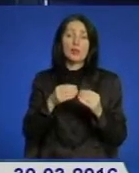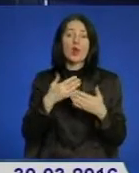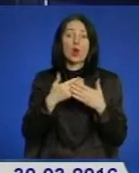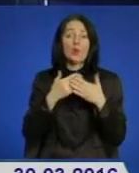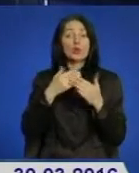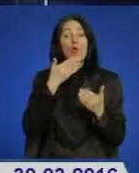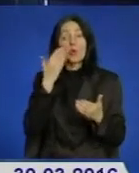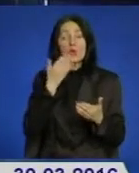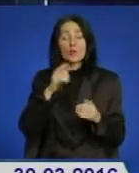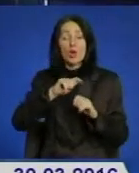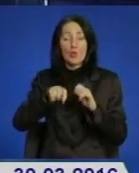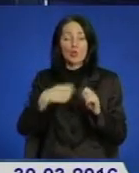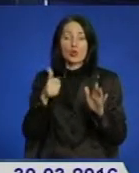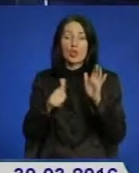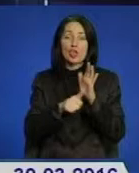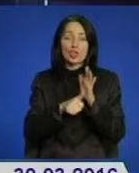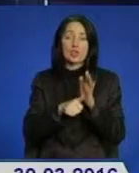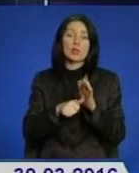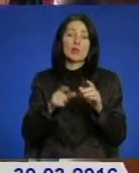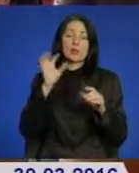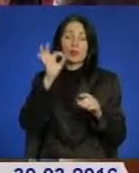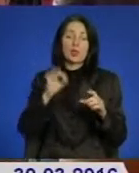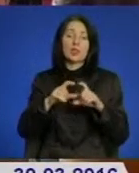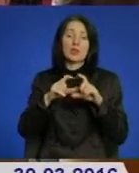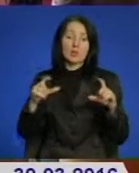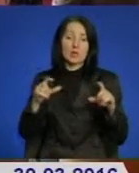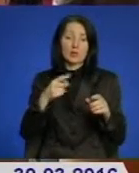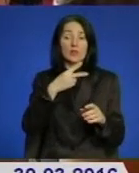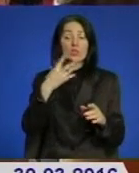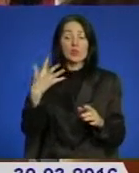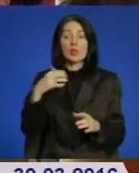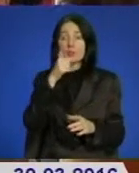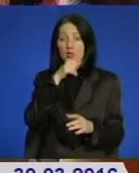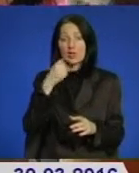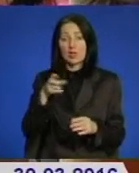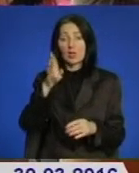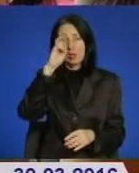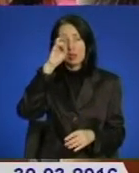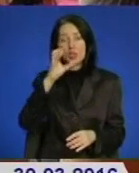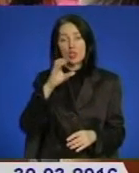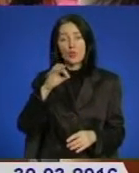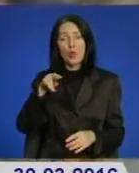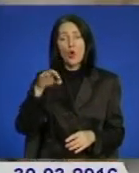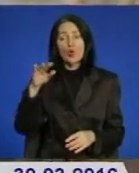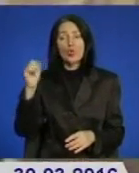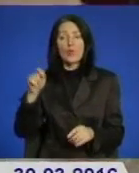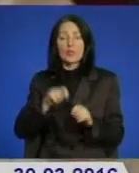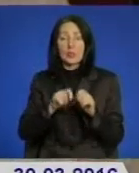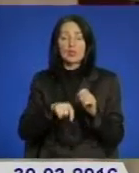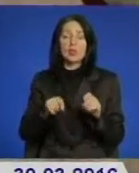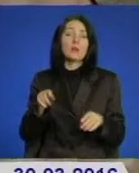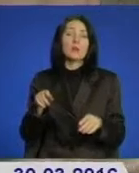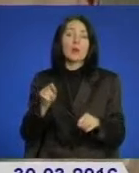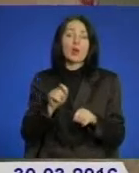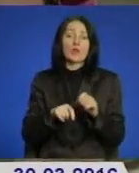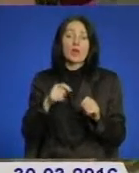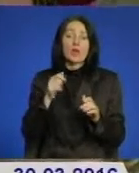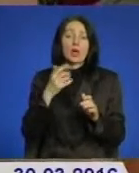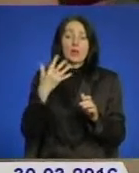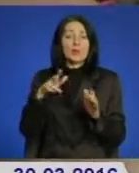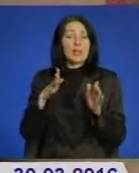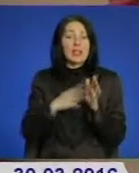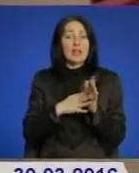його порушують 6% закладів. За 2015 рік Держспоживінспекція перевірила 69 суб'єктів господарювання